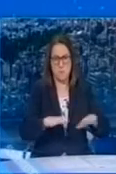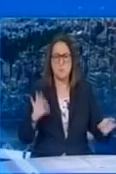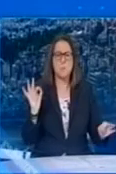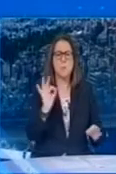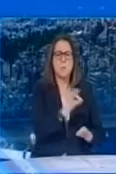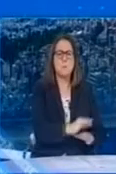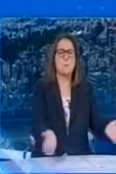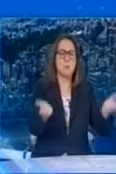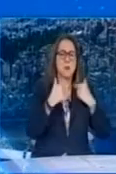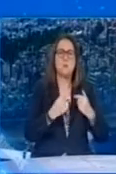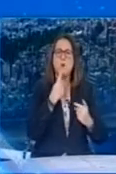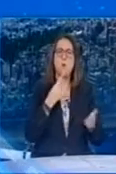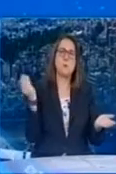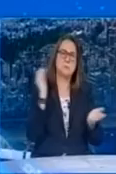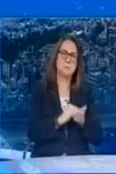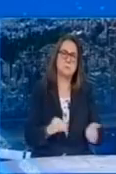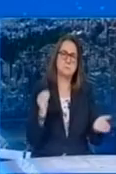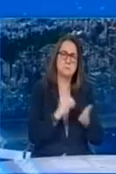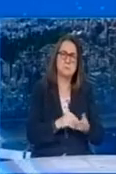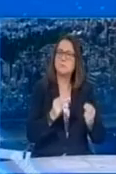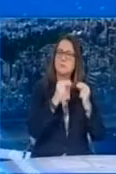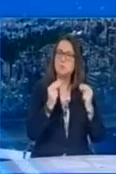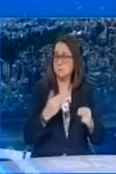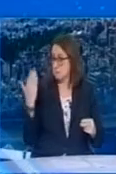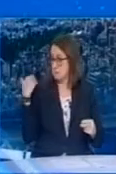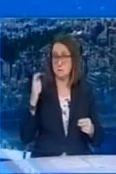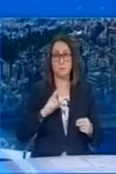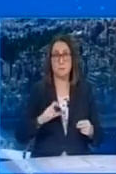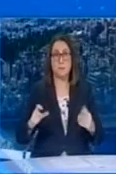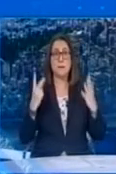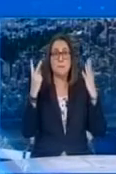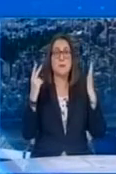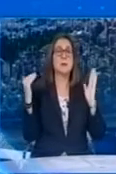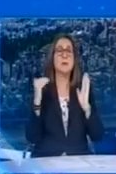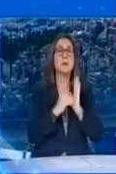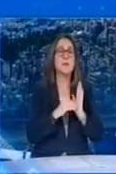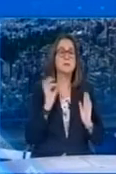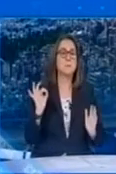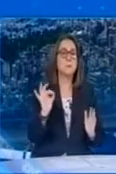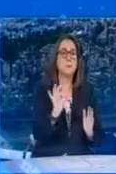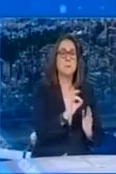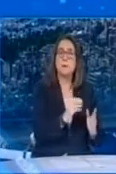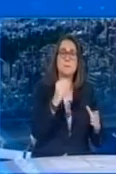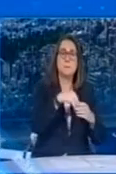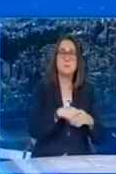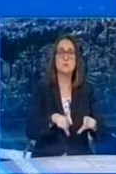αποτέλεσμα, την προηγούμενη εβδομάδα καταγράφηκαν πάνω από 7.000 κρούσματα σε μαθητές.